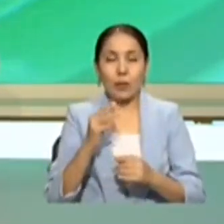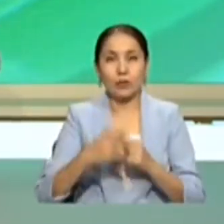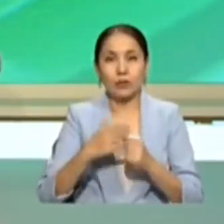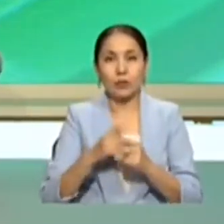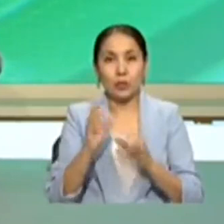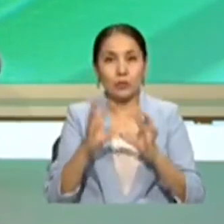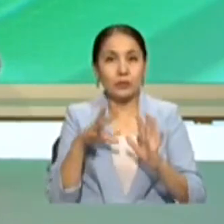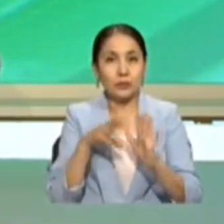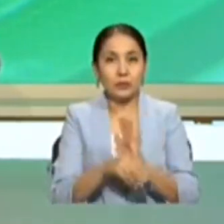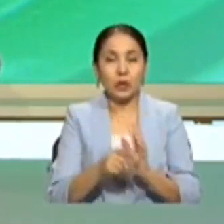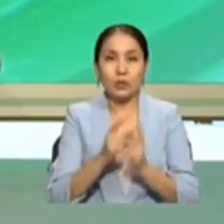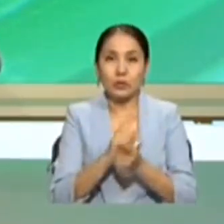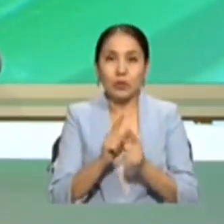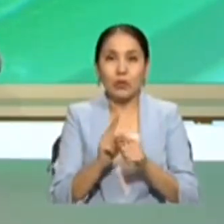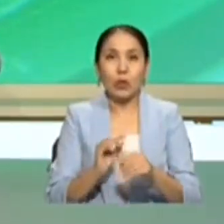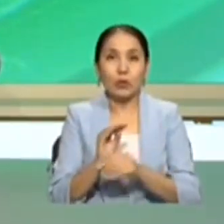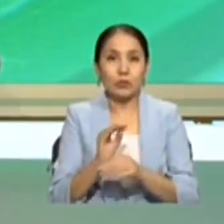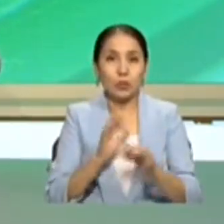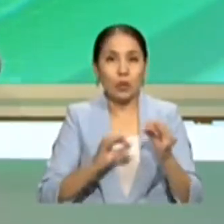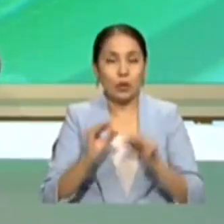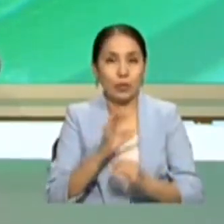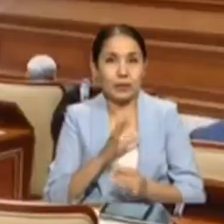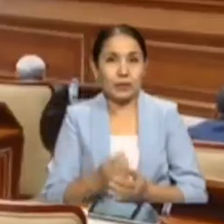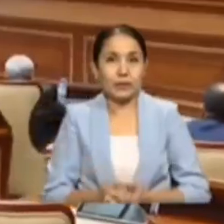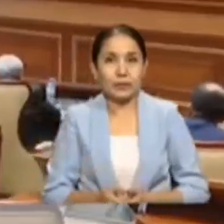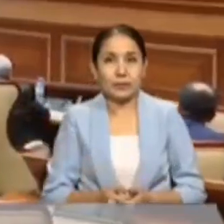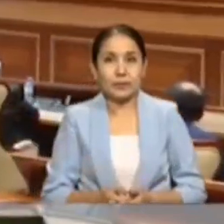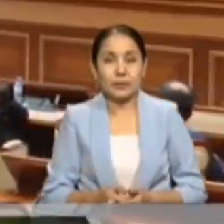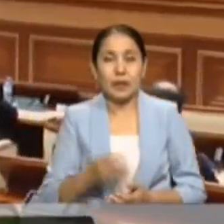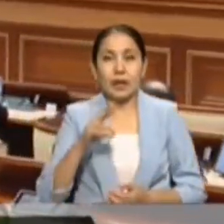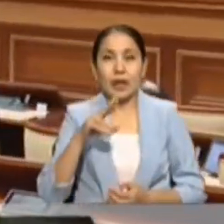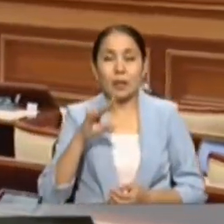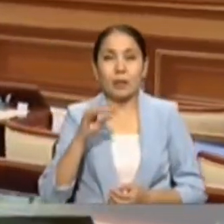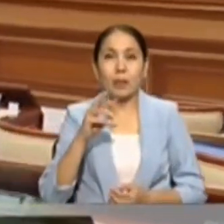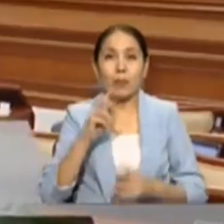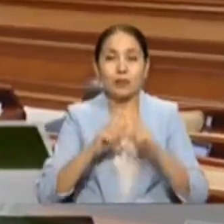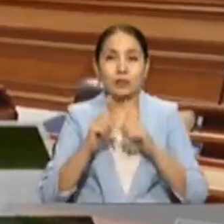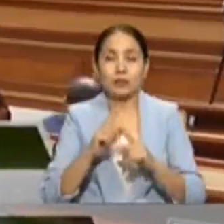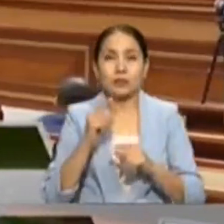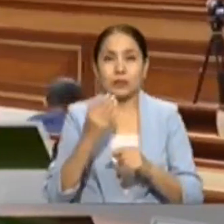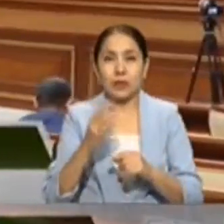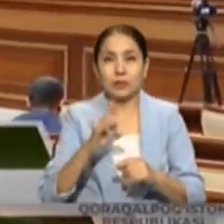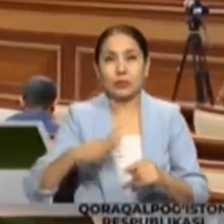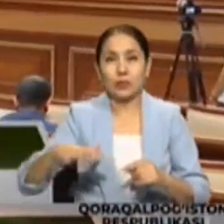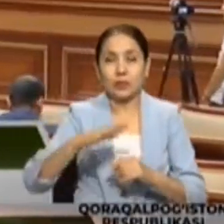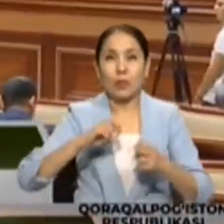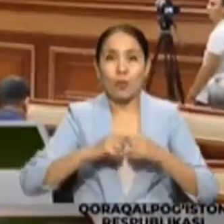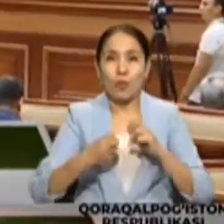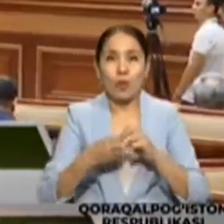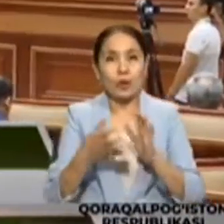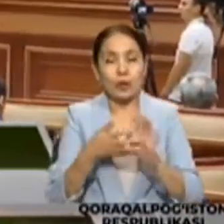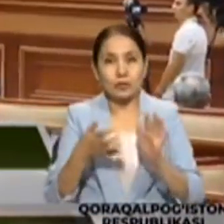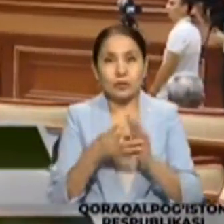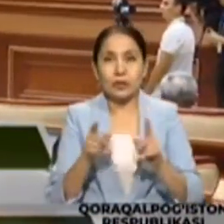kodeksga kiritilayotgan o'zgartirish va qo'shimchalar muhokama qilindi. Yalpi majlisda dastlab respublikamiz hududlaridagi muammo va